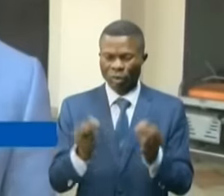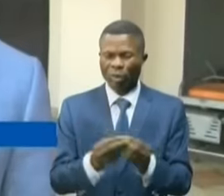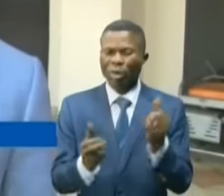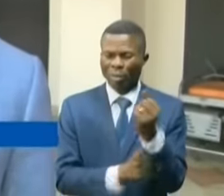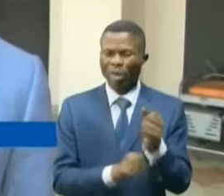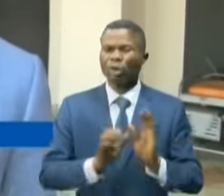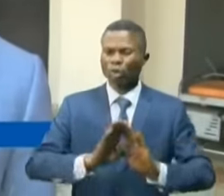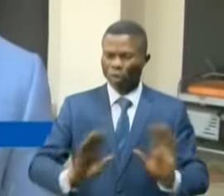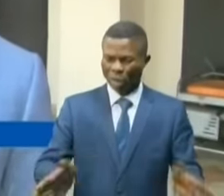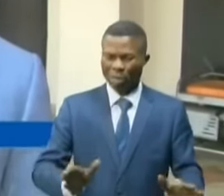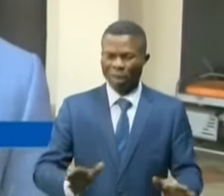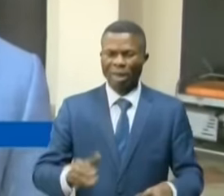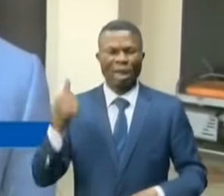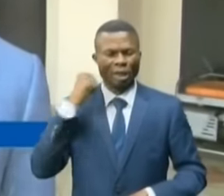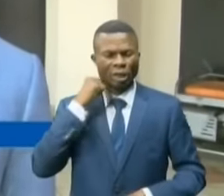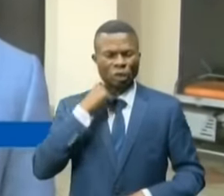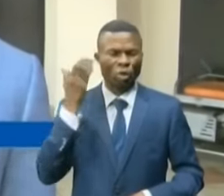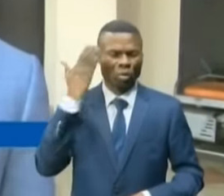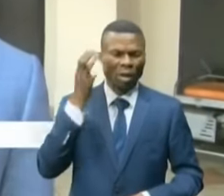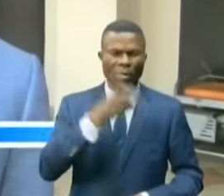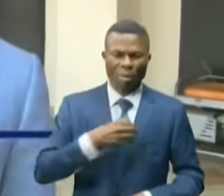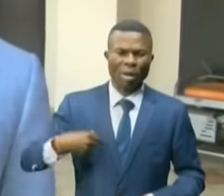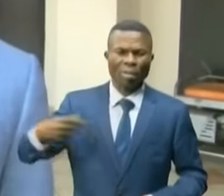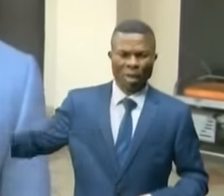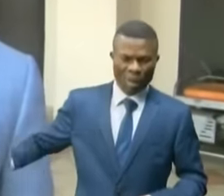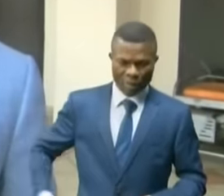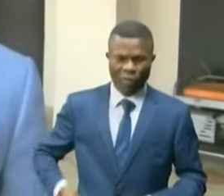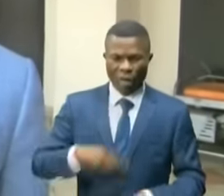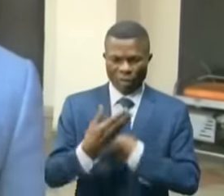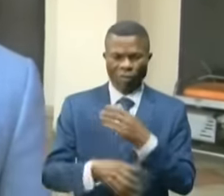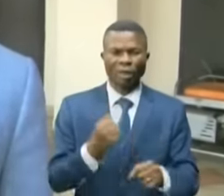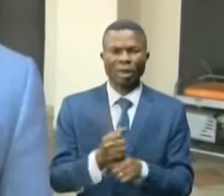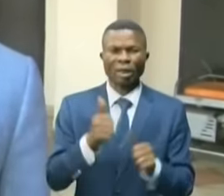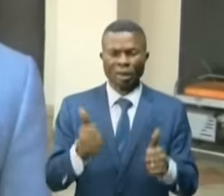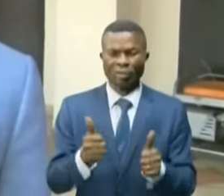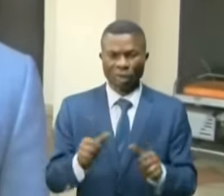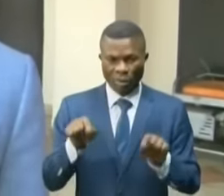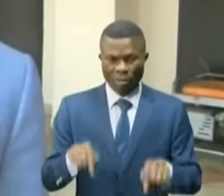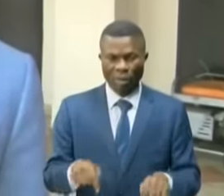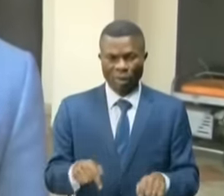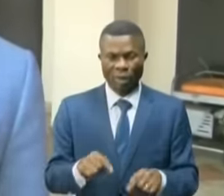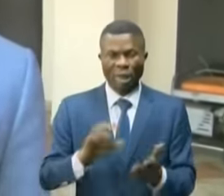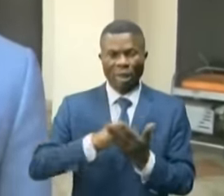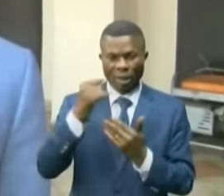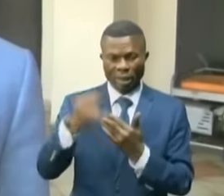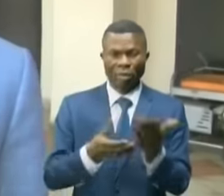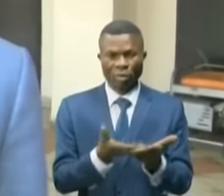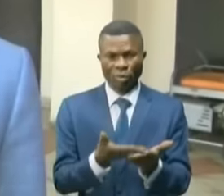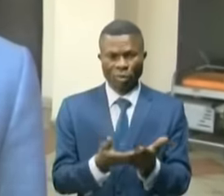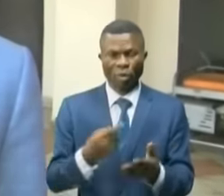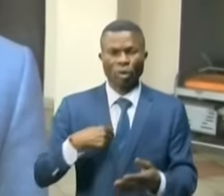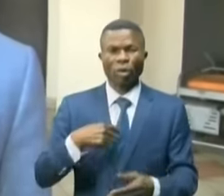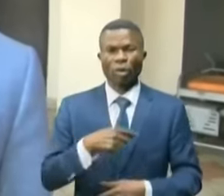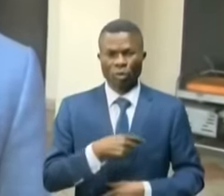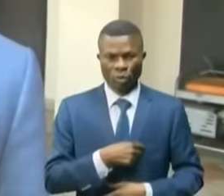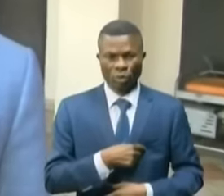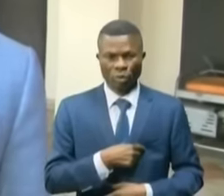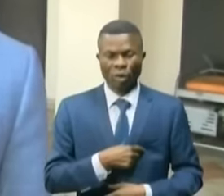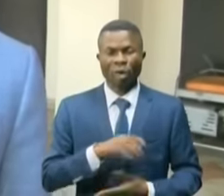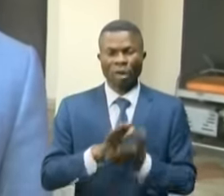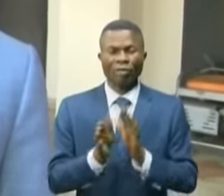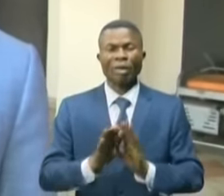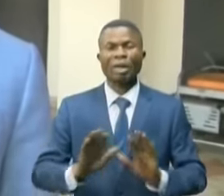pour lesquelles aussi on a une bonne gestion de leur carrière. Donc aujourd'hui, grâce à ce projet, nous allons